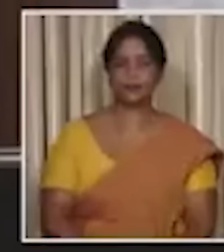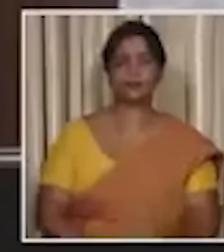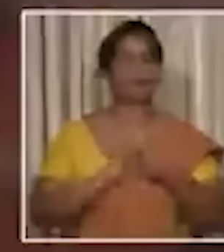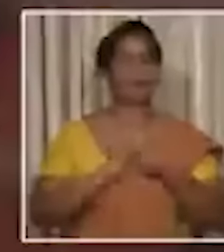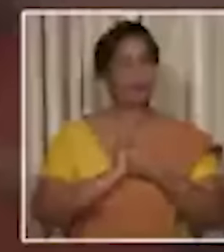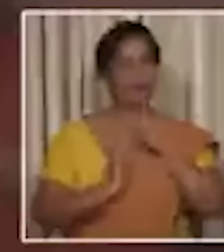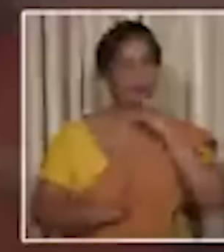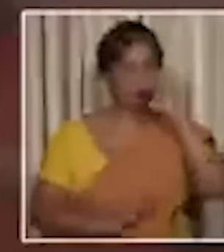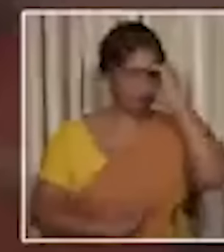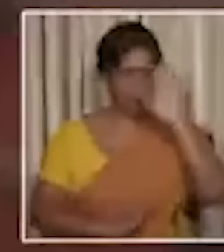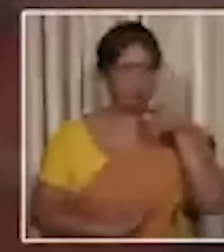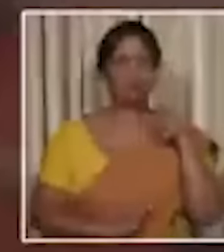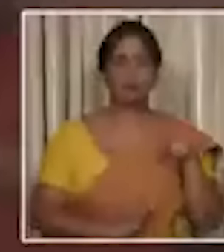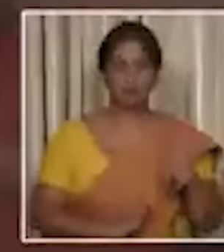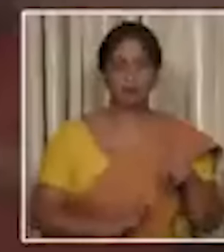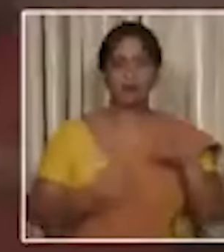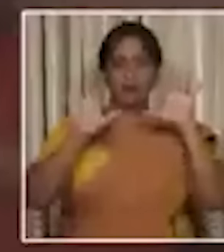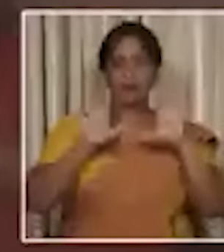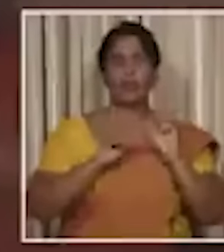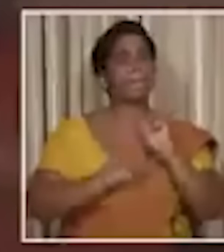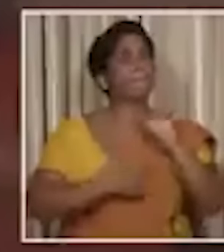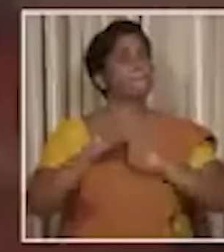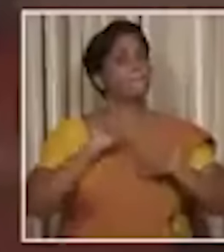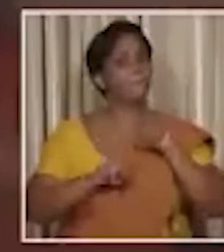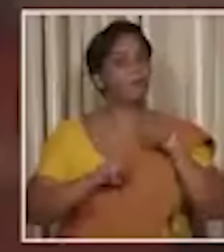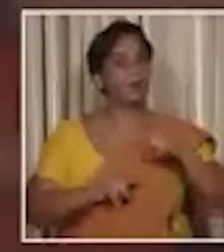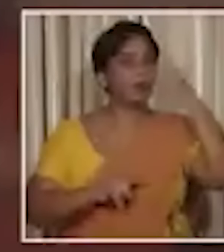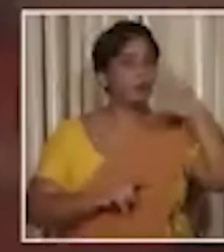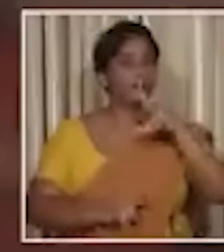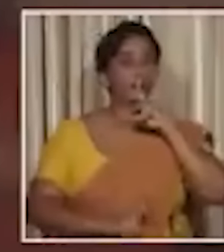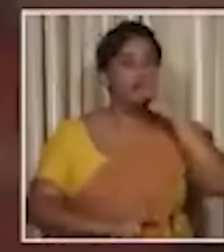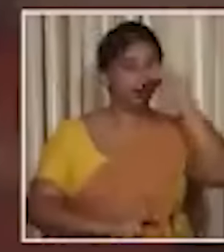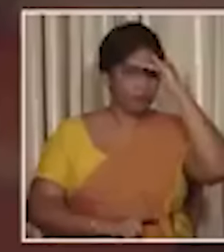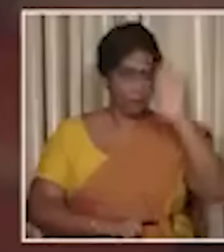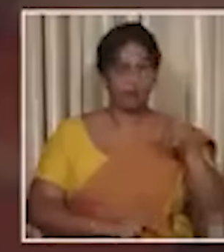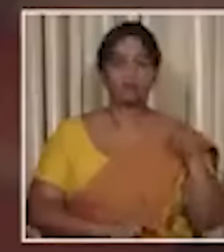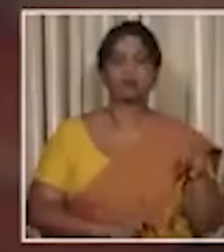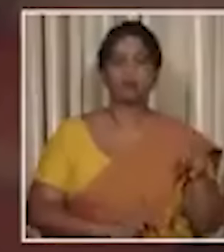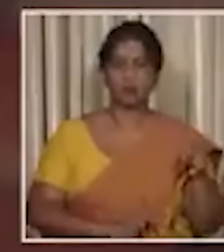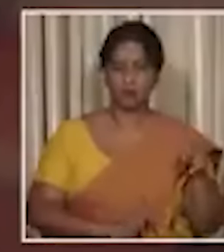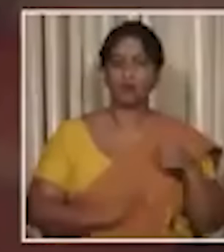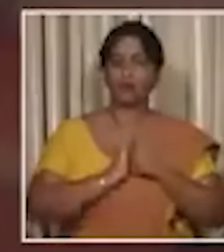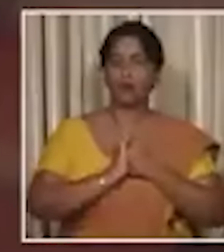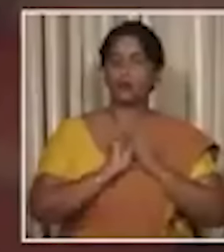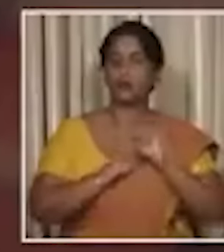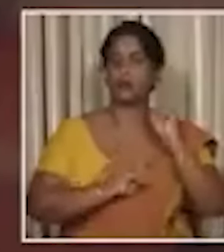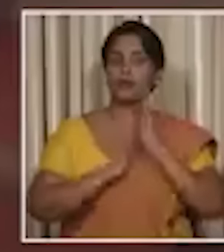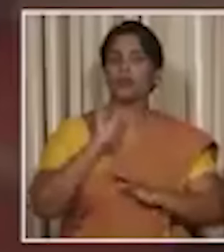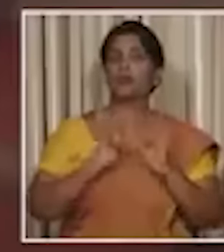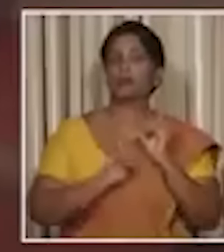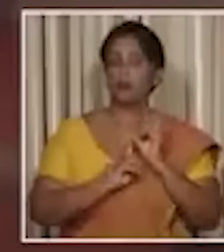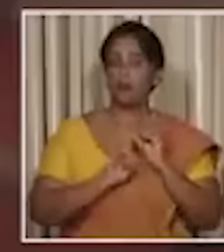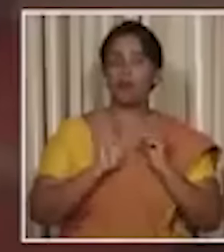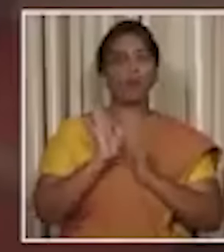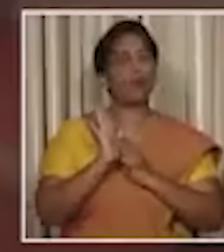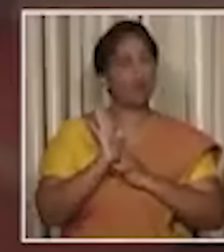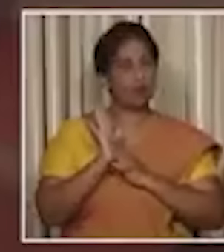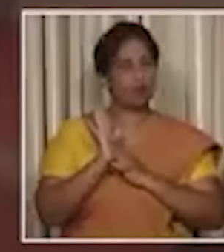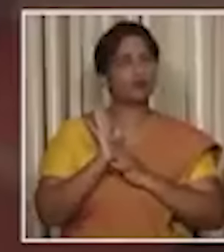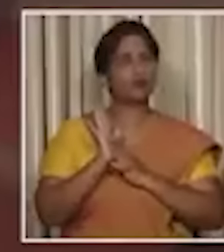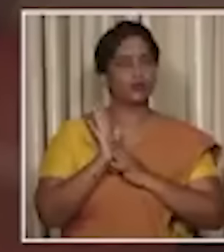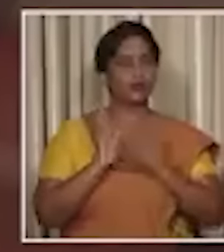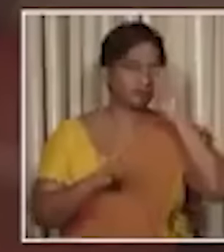ஜெயதீச முன்வைத்திருந்தார். அதனை அமைச்சர் சரோஜா போல்ராஜ் அவர்கள் வழிமொழிந்திருந்தார். ஏனைய நாடாளுமன்ற உறுப்பினருடைய பெயர்கள் முன்மொழியப்படாத இடத்திலே பிரதி